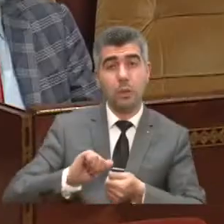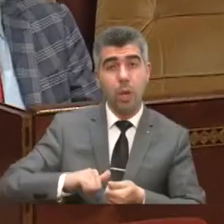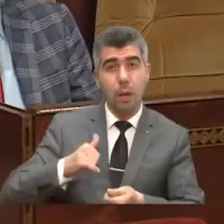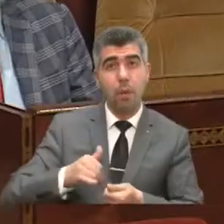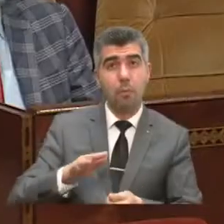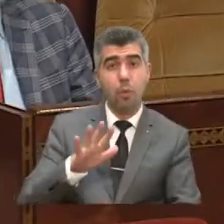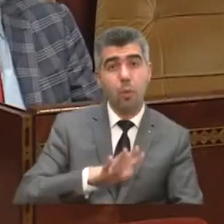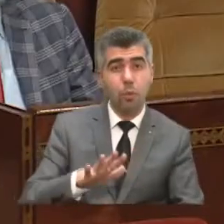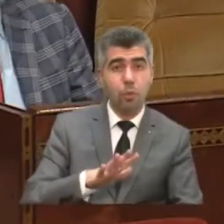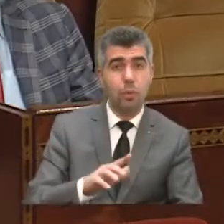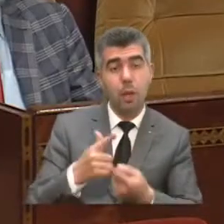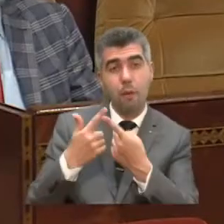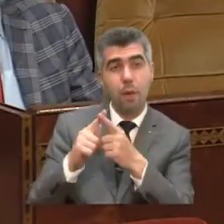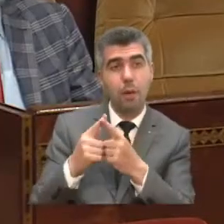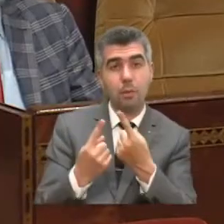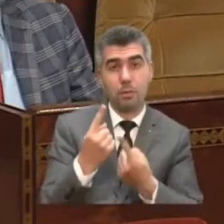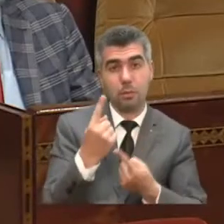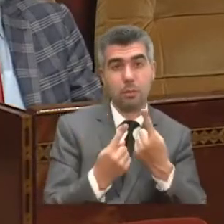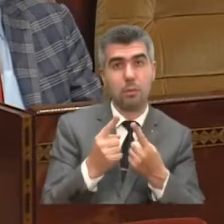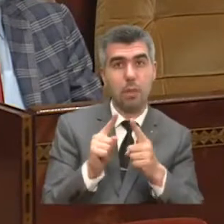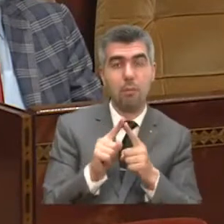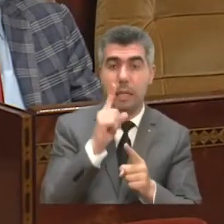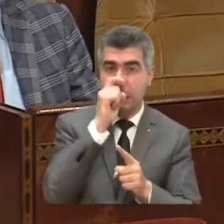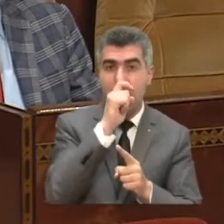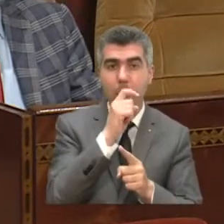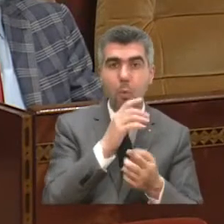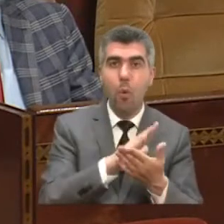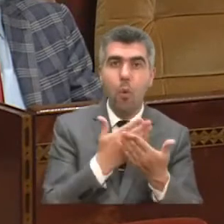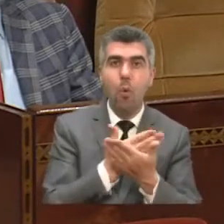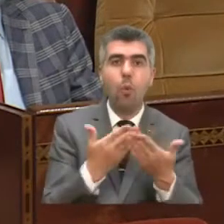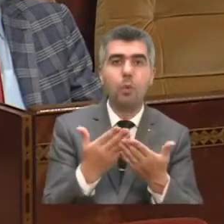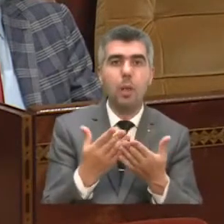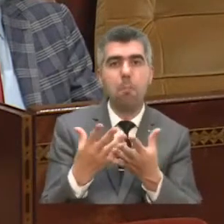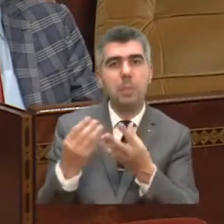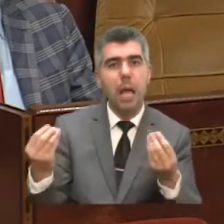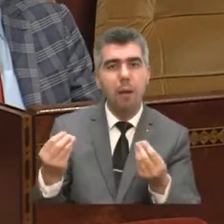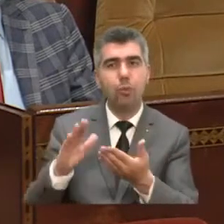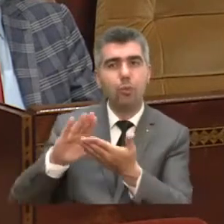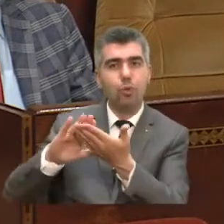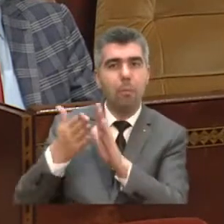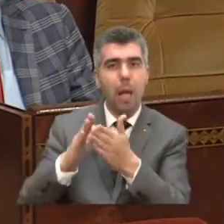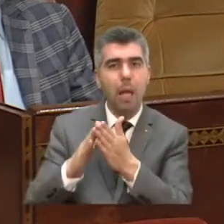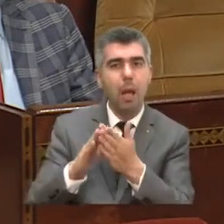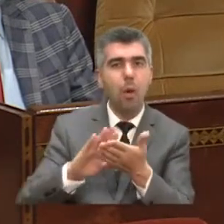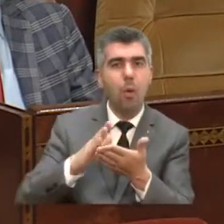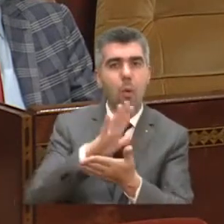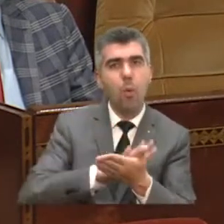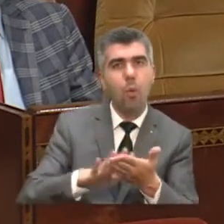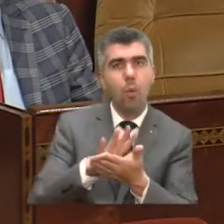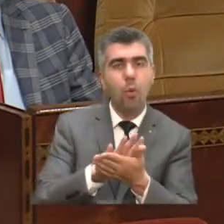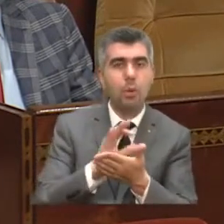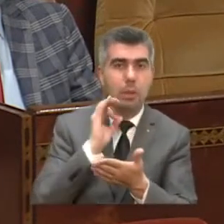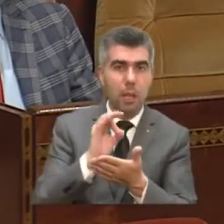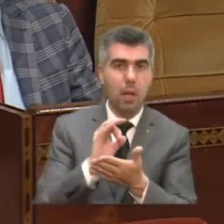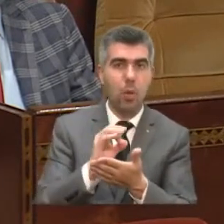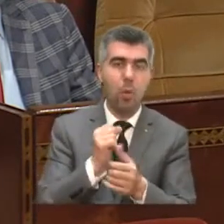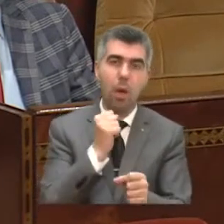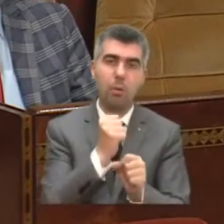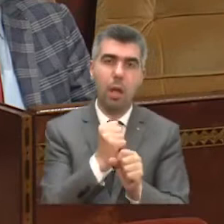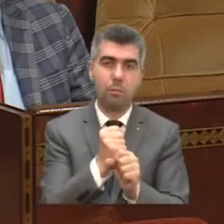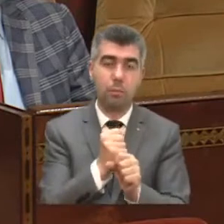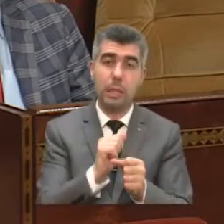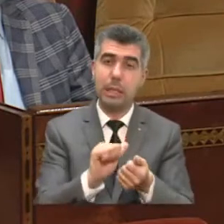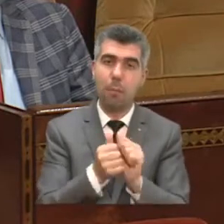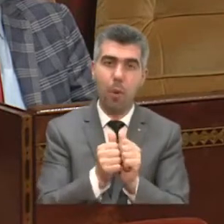كاين استغلال بشع مادي بشع ديال كثير من الجمعيات بين قوسين اللي كتدبر هذا المرفق هذا